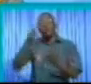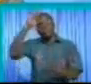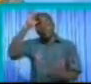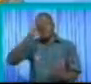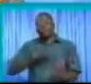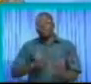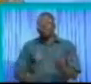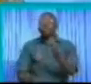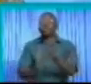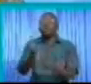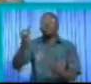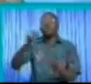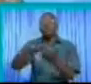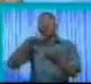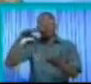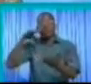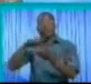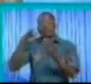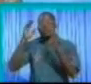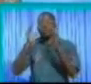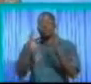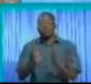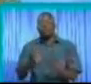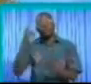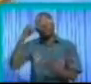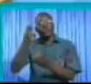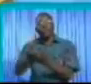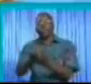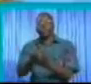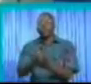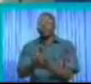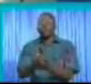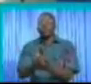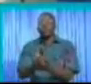passe selon eux par l'éducation. Moussaki Ramatouzida.